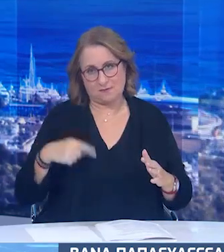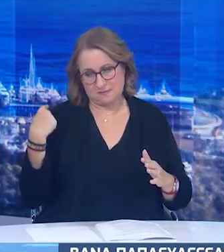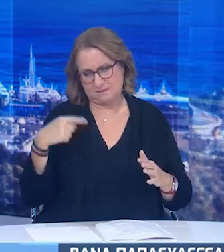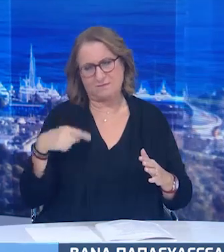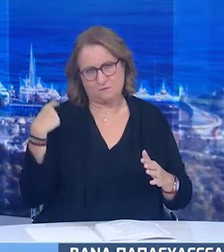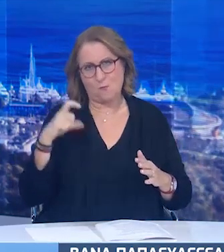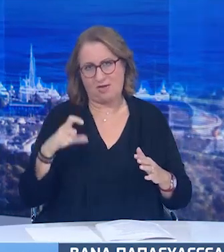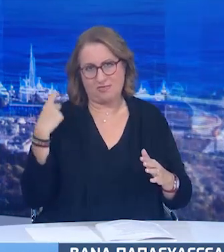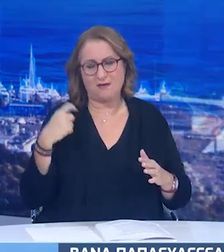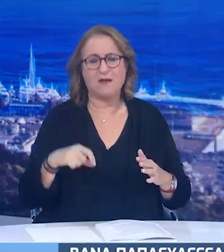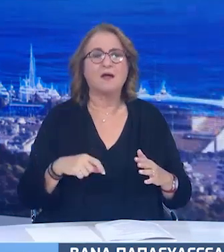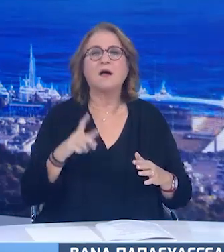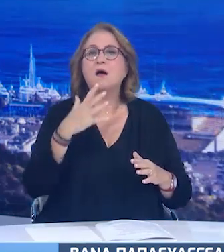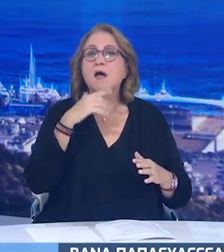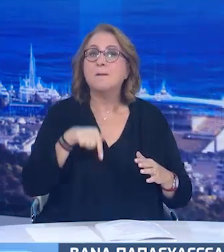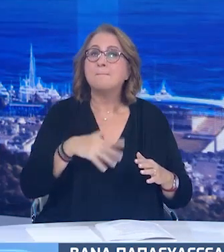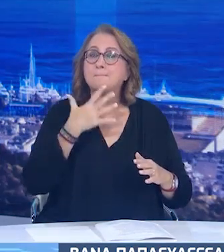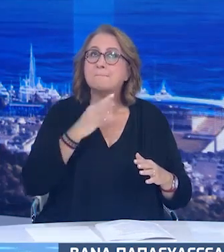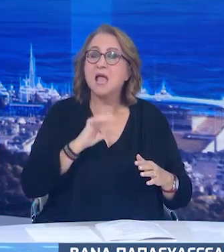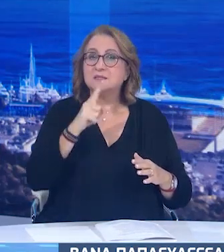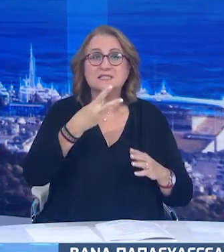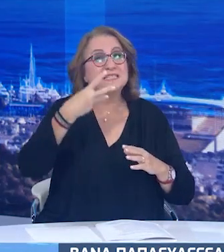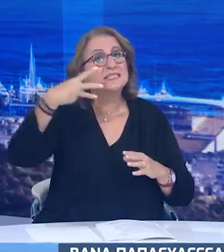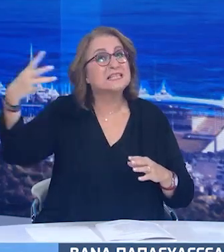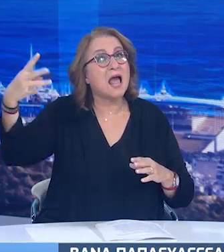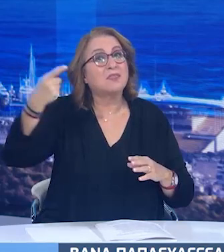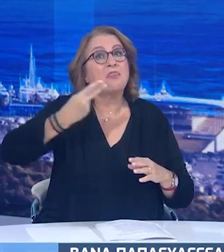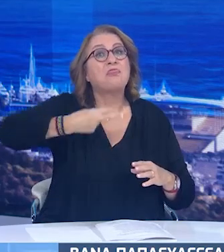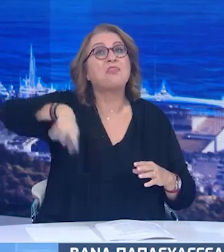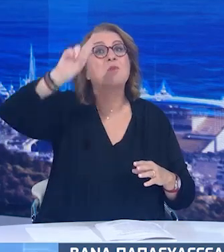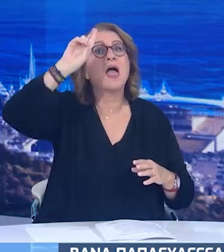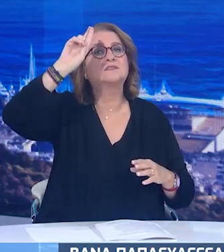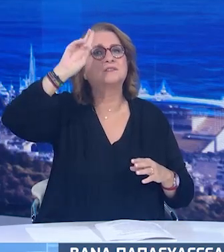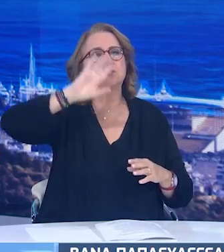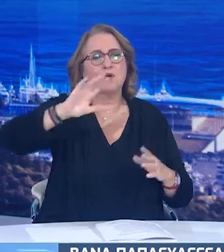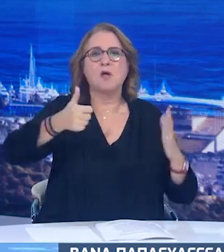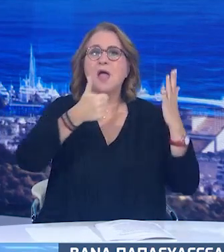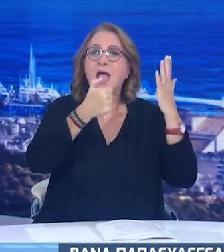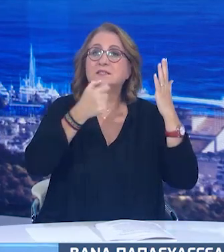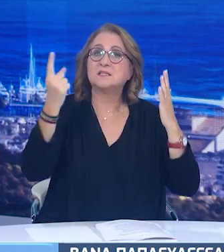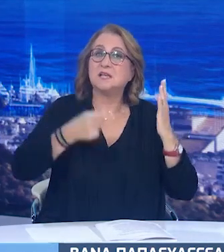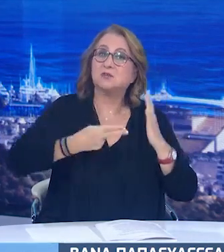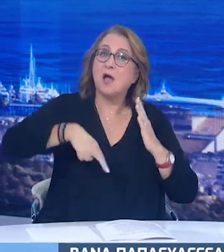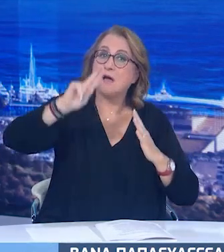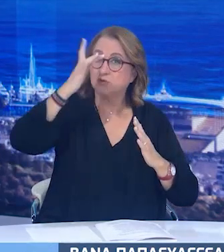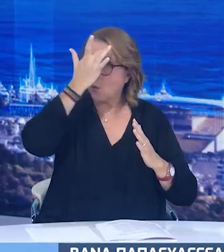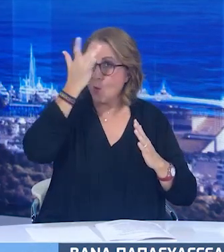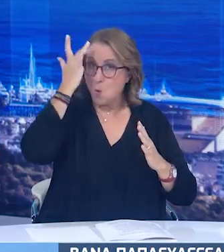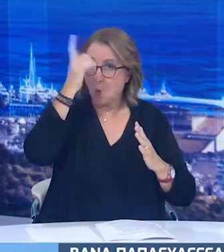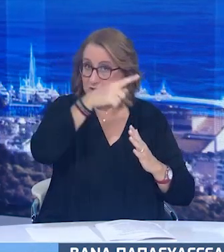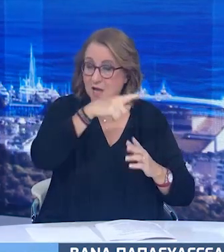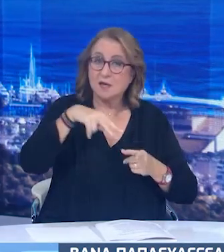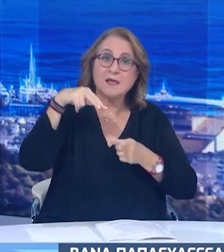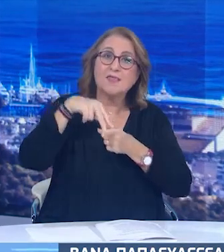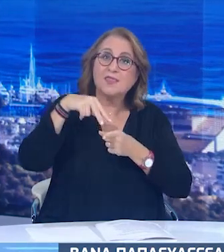ότι έχουμε μέχρι και διπλασιασμό των νέων κρουσμάτων στην Ξάνθη, αύξηση κατά 60% στην Κοζάνη και περίπου 40% στη Δράμα,